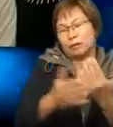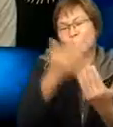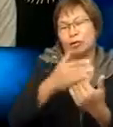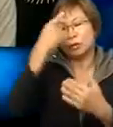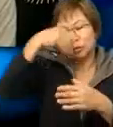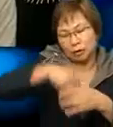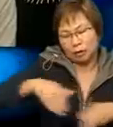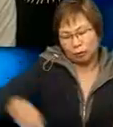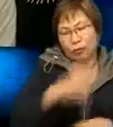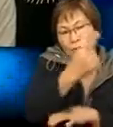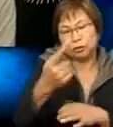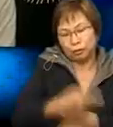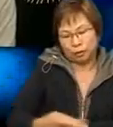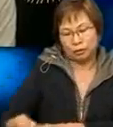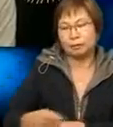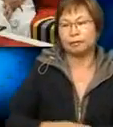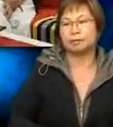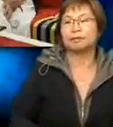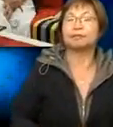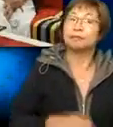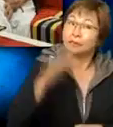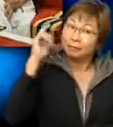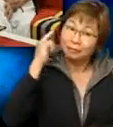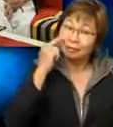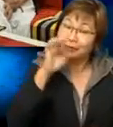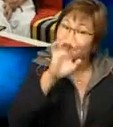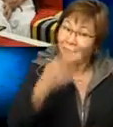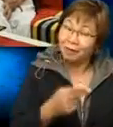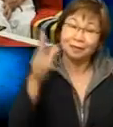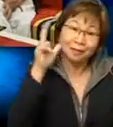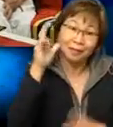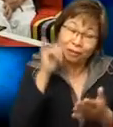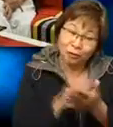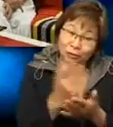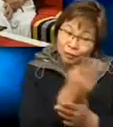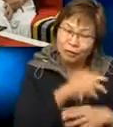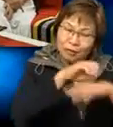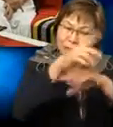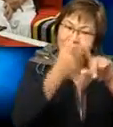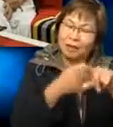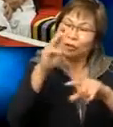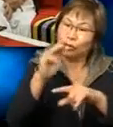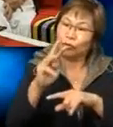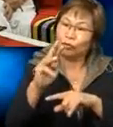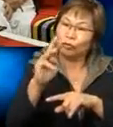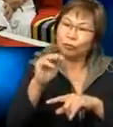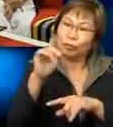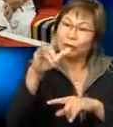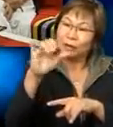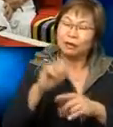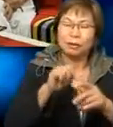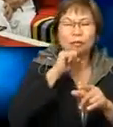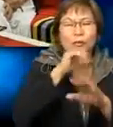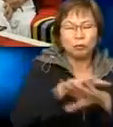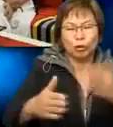mudah dalam melakukan setiap perkara. Ha, dengar tu, Aiman, Ashbin. Nasihat daripada Vanessa. Bukannya